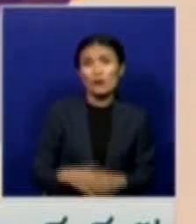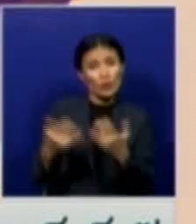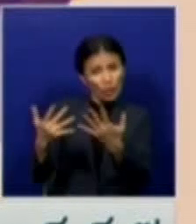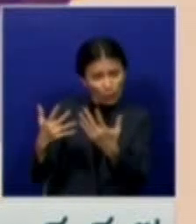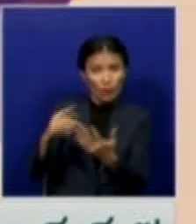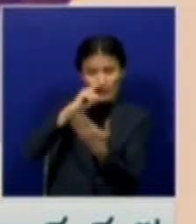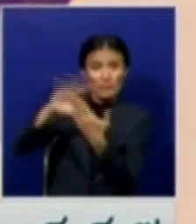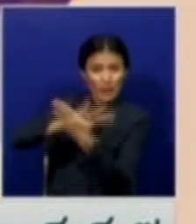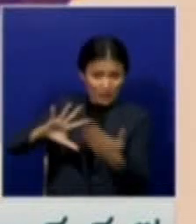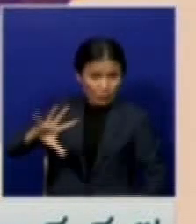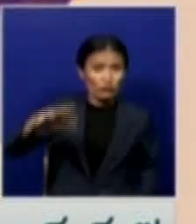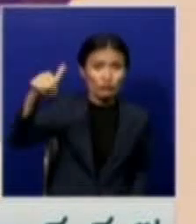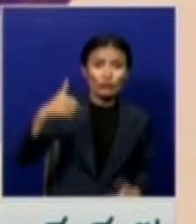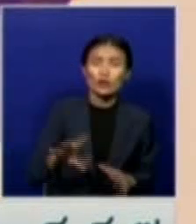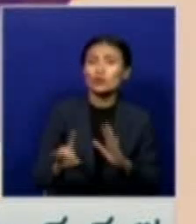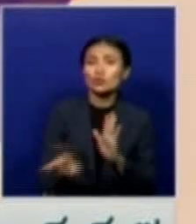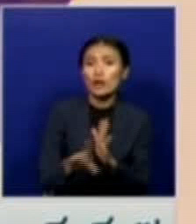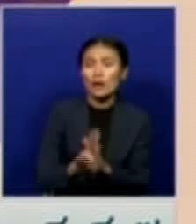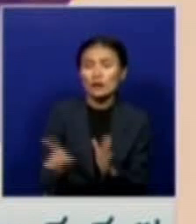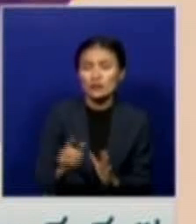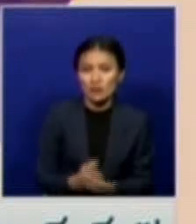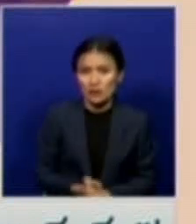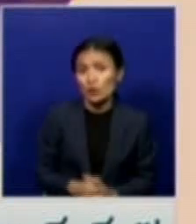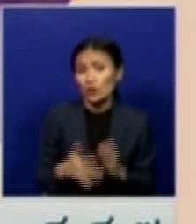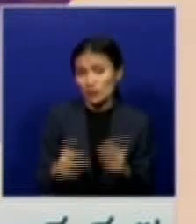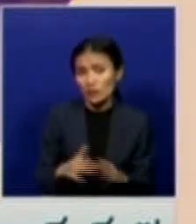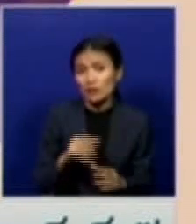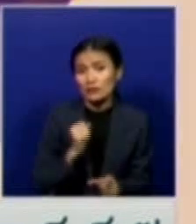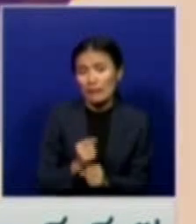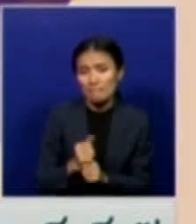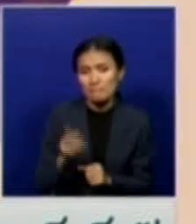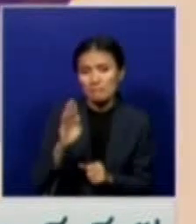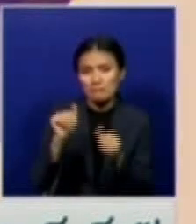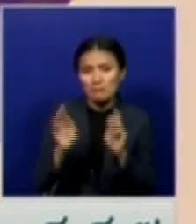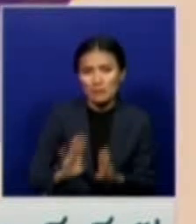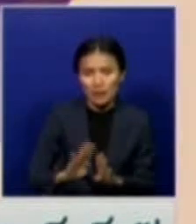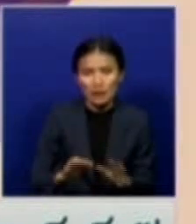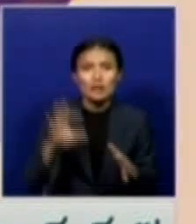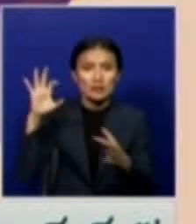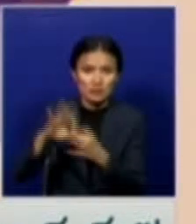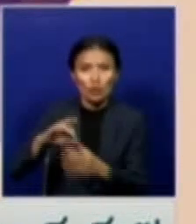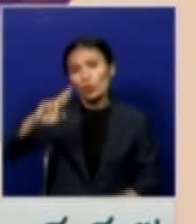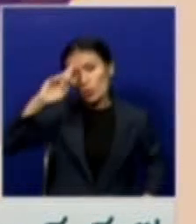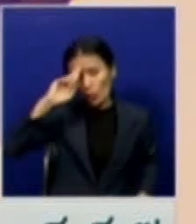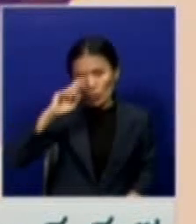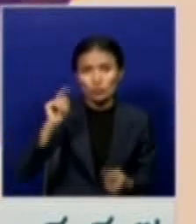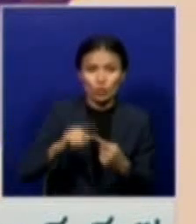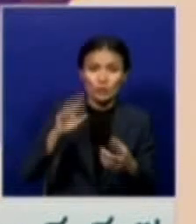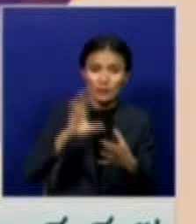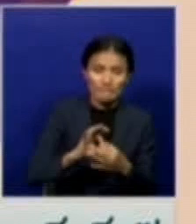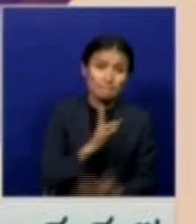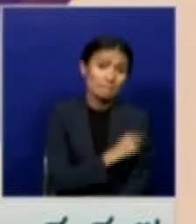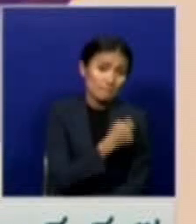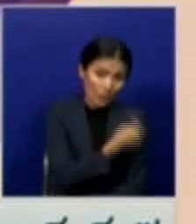วนมากคำนวณแล้วเอาไปเยียวยาคนทั่วไปได้ถึง 2.2 ล้านคน คนละ 5,000 เนี่ยนะ คนละ 5,000 ซื้อหน้ากากอนามัยแจก